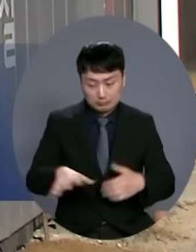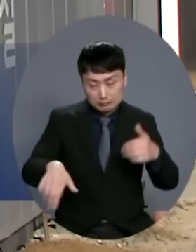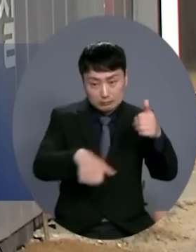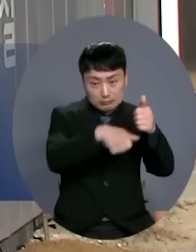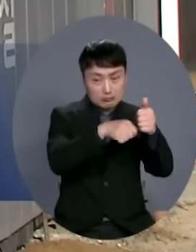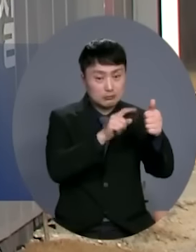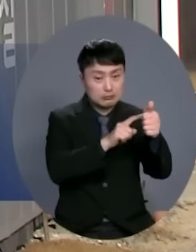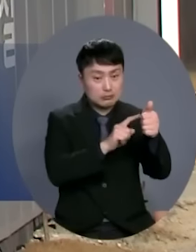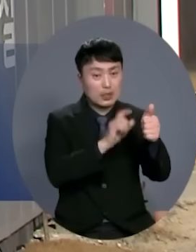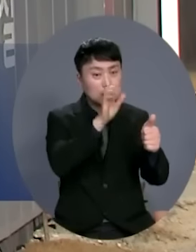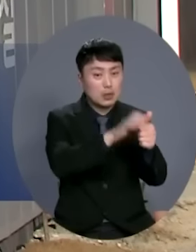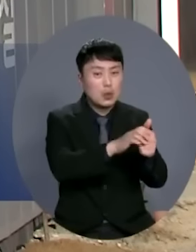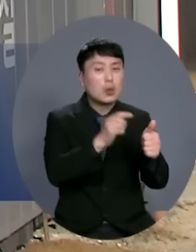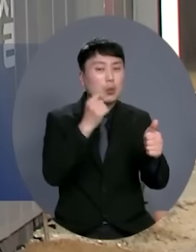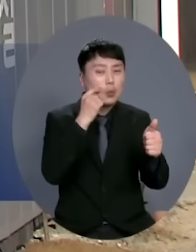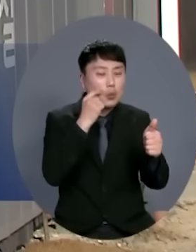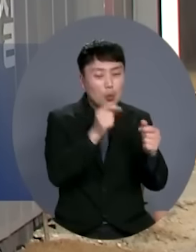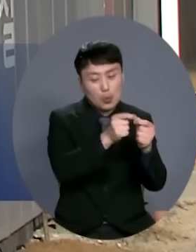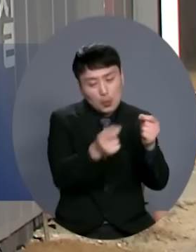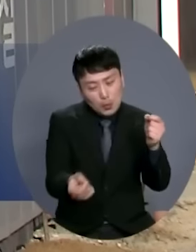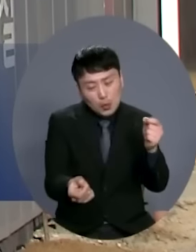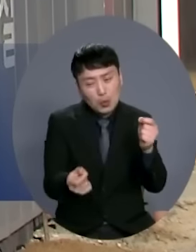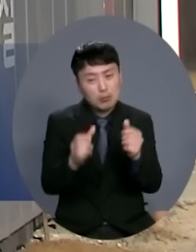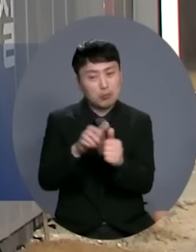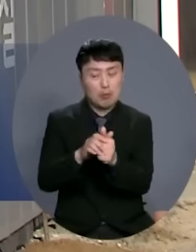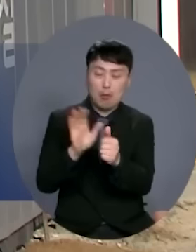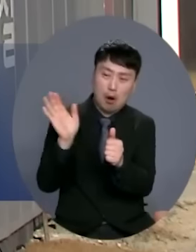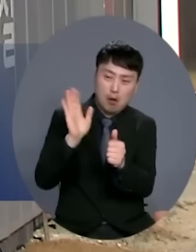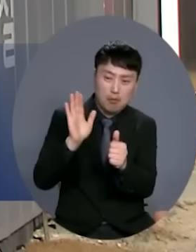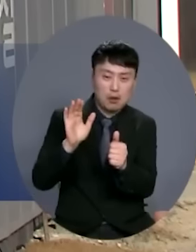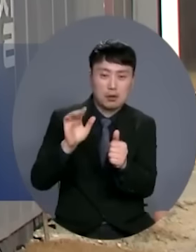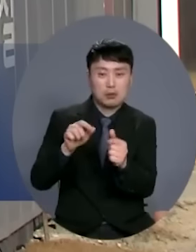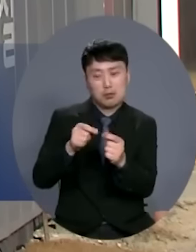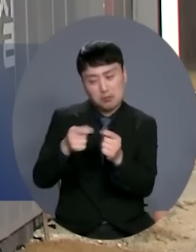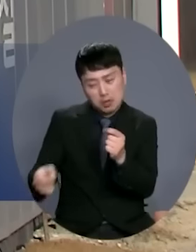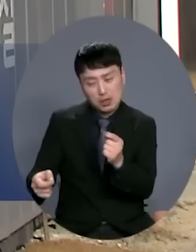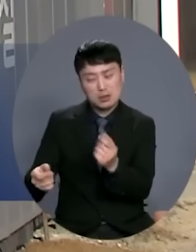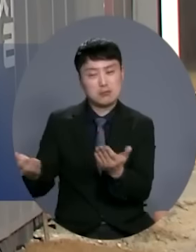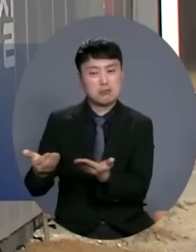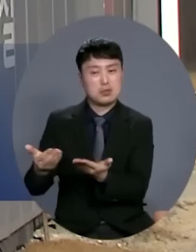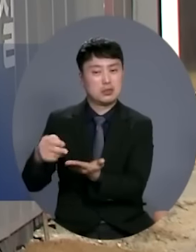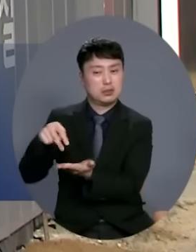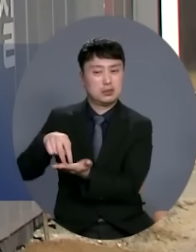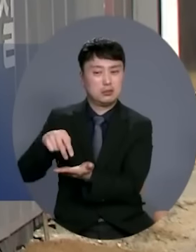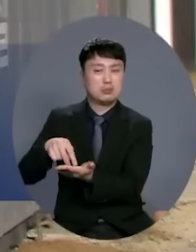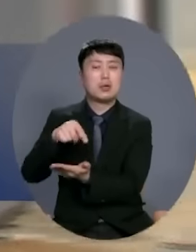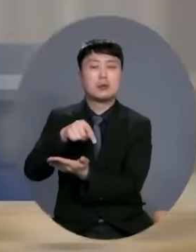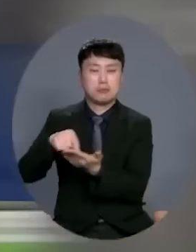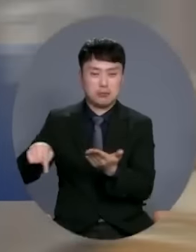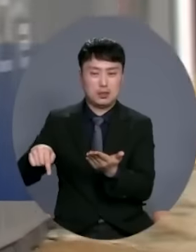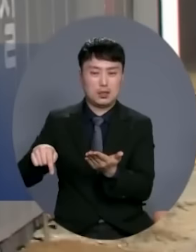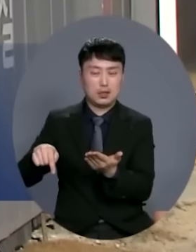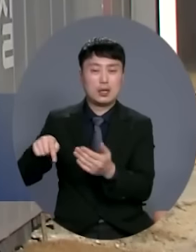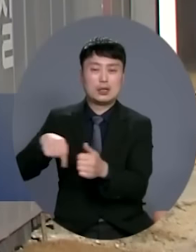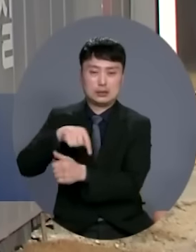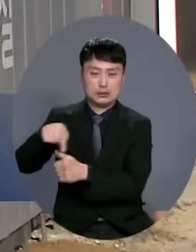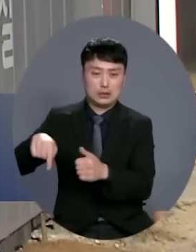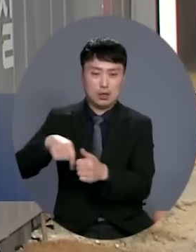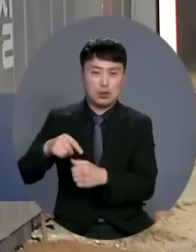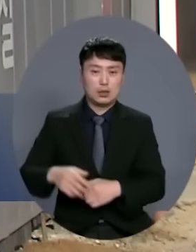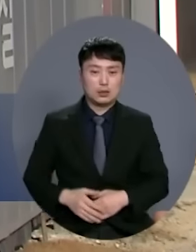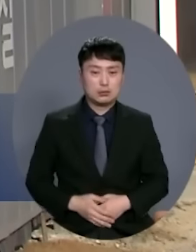여파가 전문업체에 가는 거고 전문업체가 책임을 못 지니까 건설 현장에서 일용 근로자들이 또 피해를 볼 수 없는 상황들은 업체